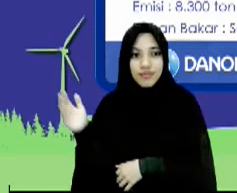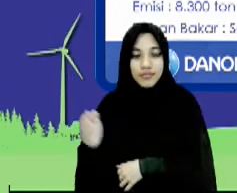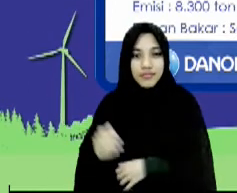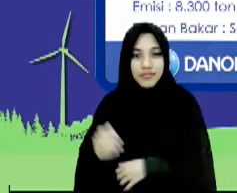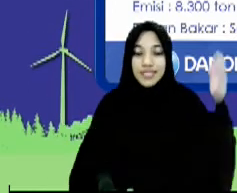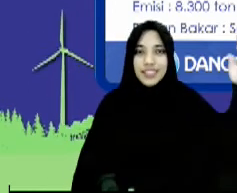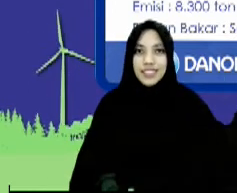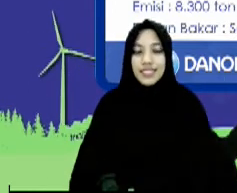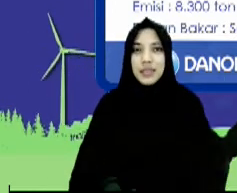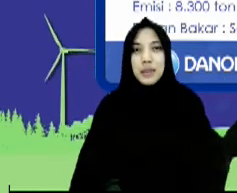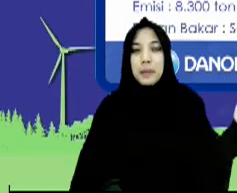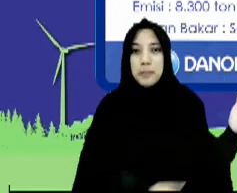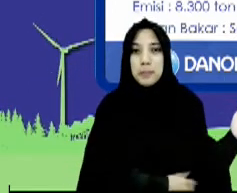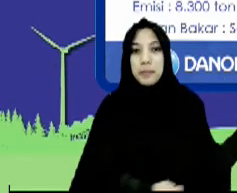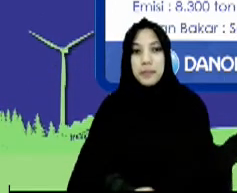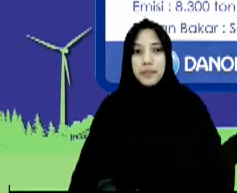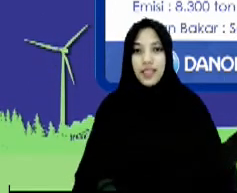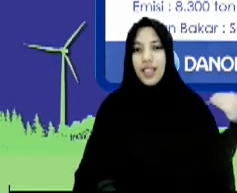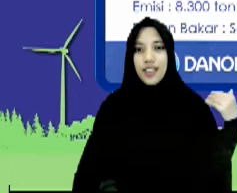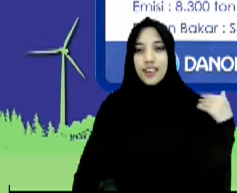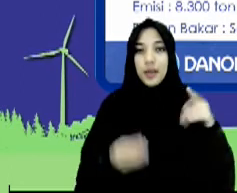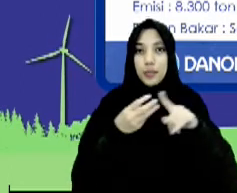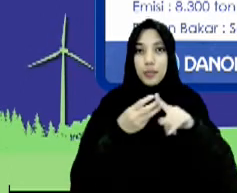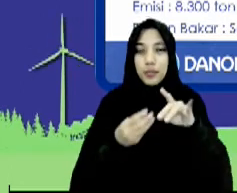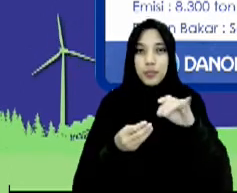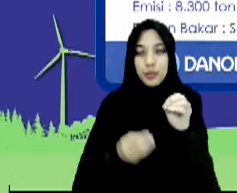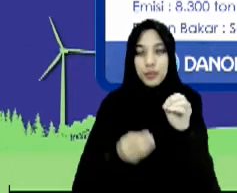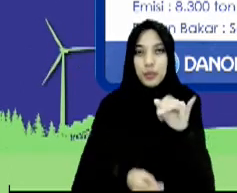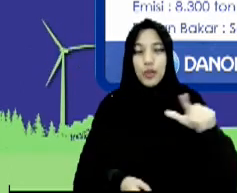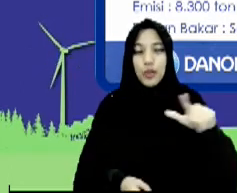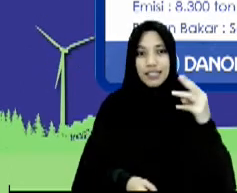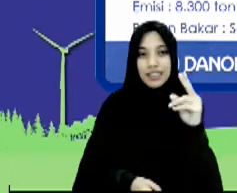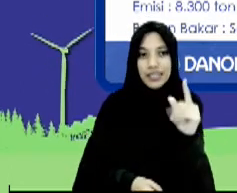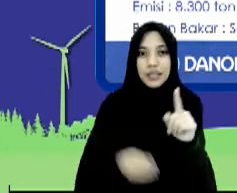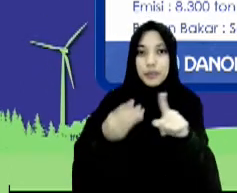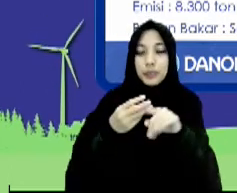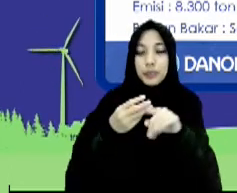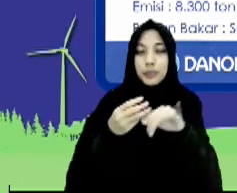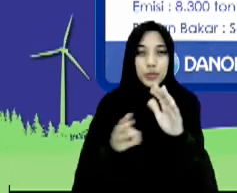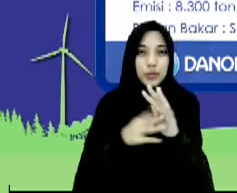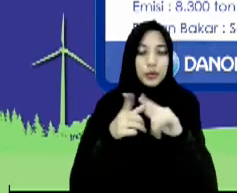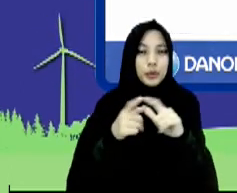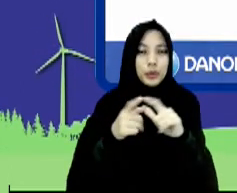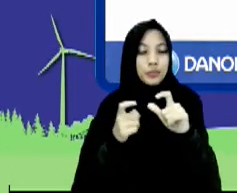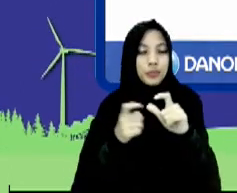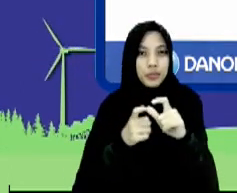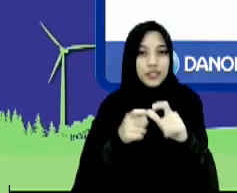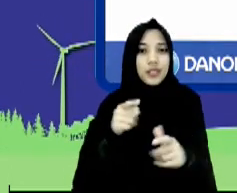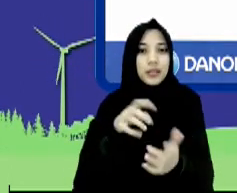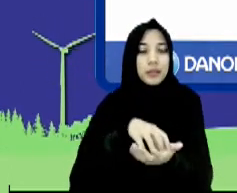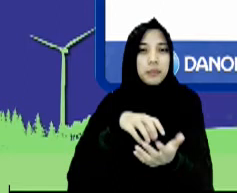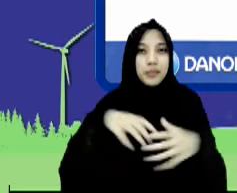penggunaan eh boiler biomass yang kita Ee pasang di salah satu pabrik eh sariusada eh di Prambanan